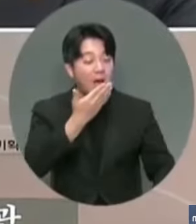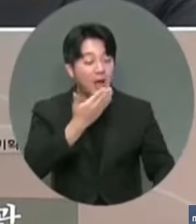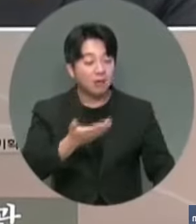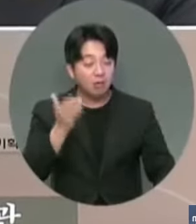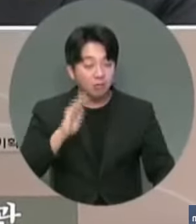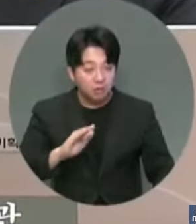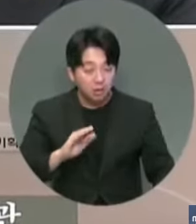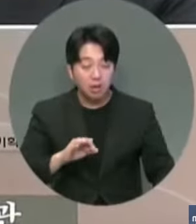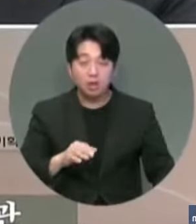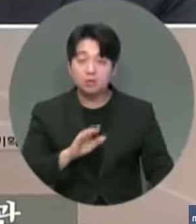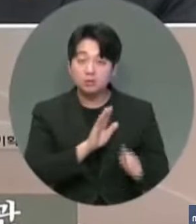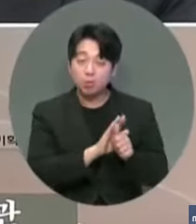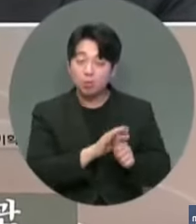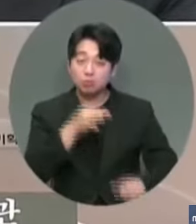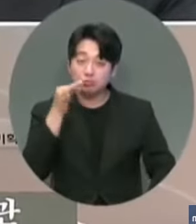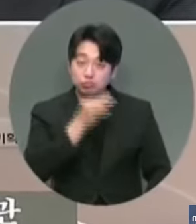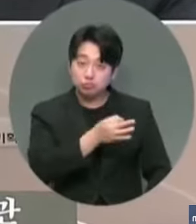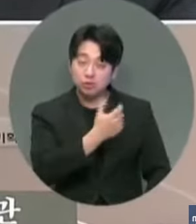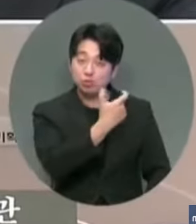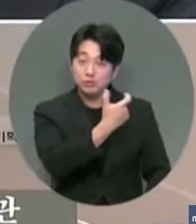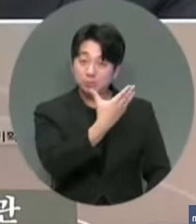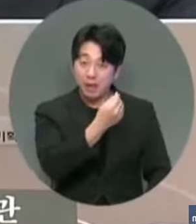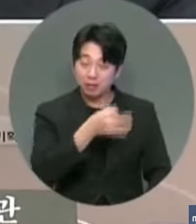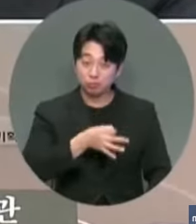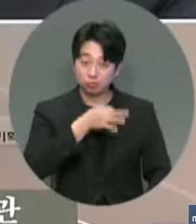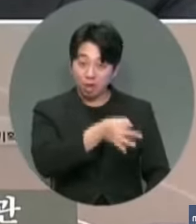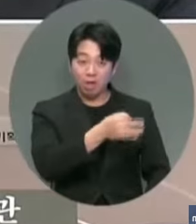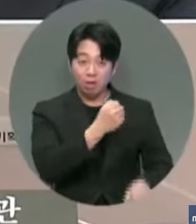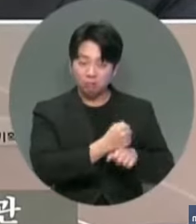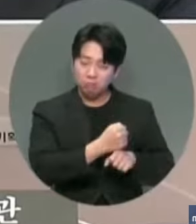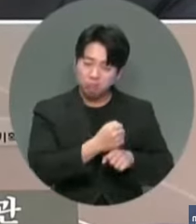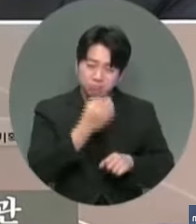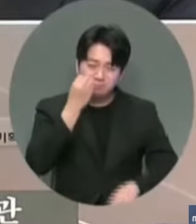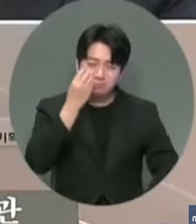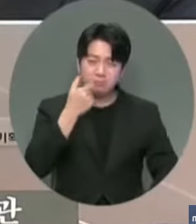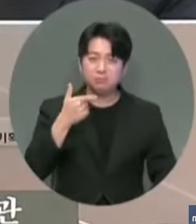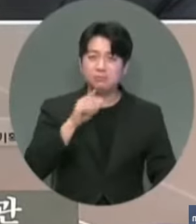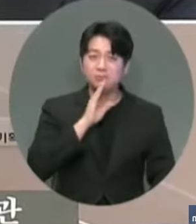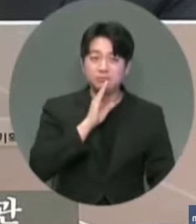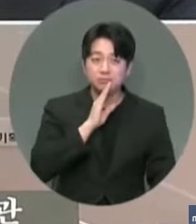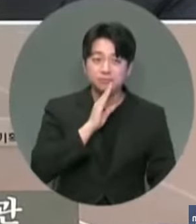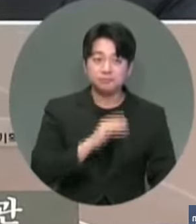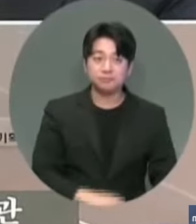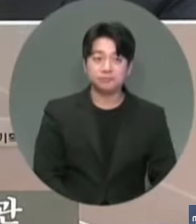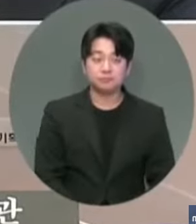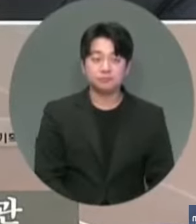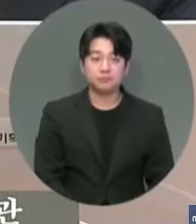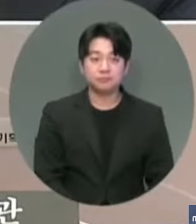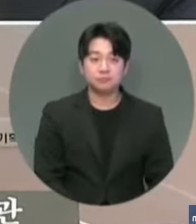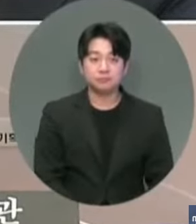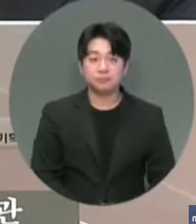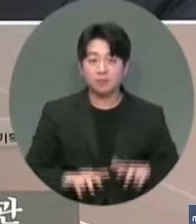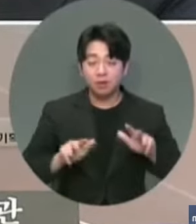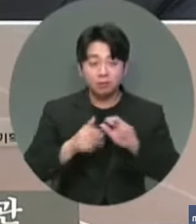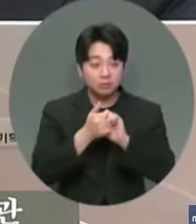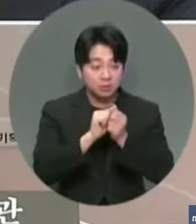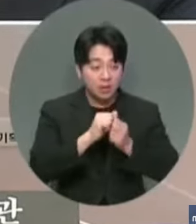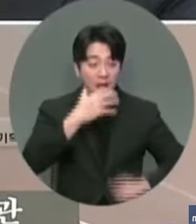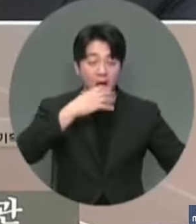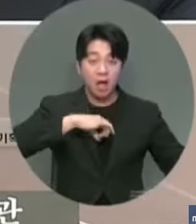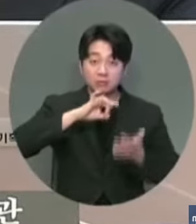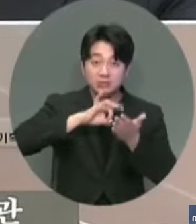이건 앞뒤가 하나도 안 맞는 정책이거든요. 지금 그래서 금투세도 지금 유예하느니 뭐 완화하느니 하고 있는